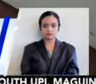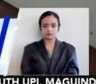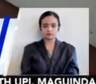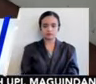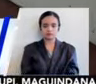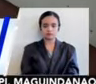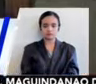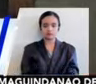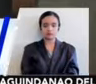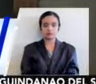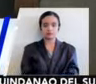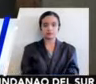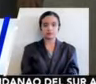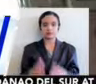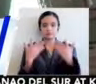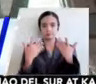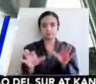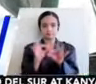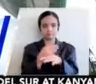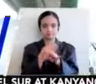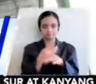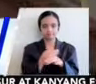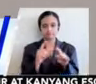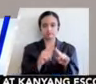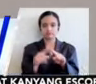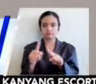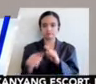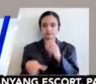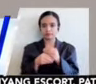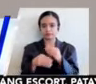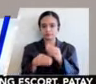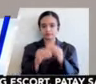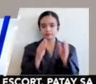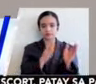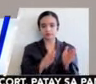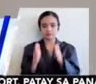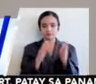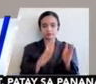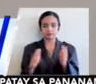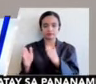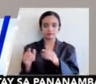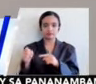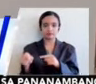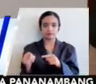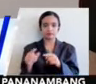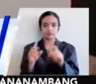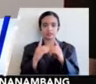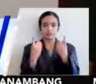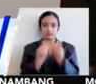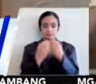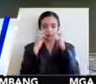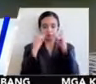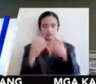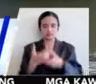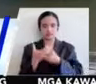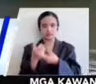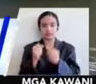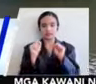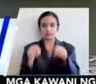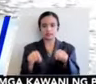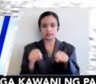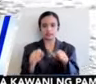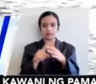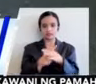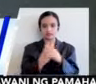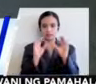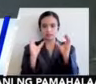Matapos ang pag-aayos at iba pang dagdag na paghahanda, tiwala ang Education Department na makapagkaklase na rin sa Lunes ang mahigit